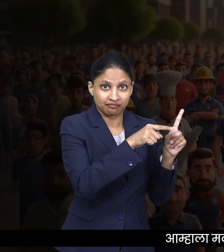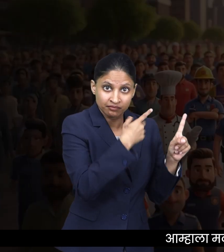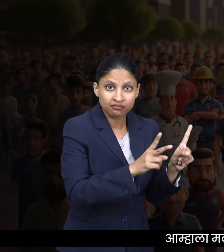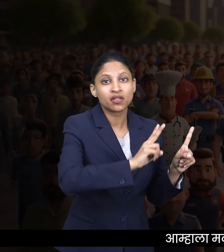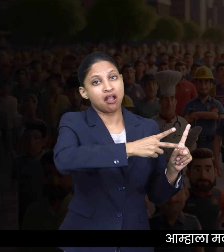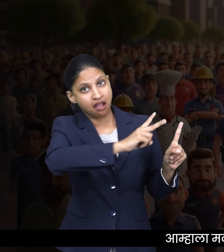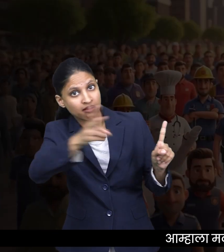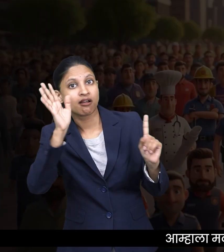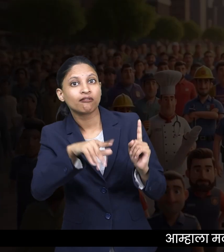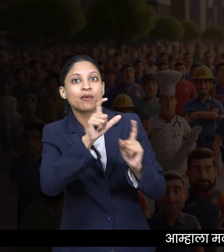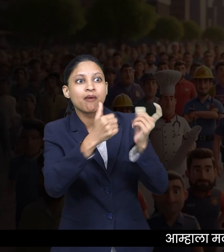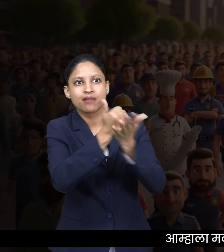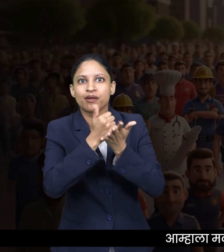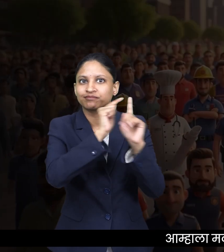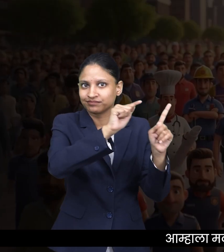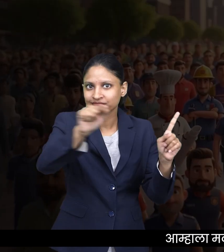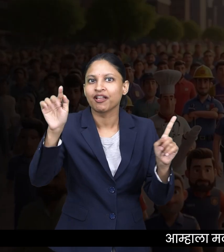आम्हाला मदत करणारे इतर लोक.